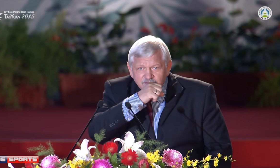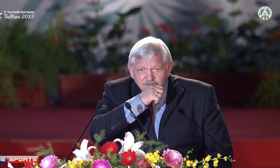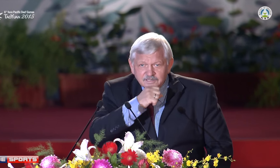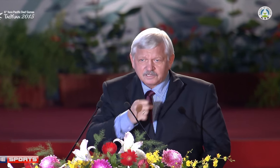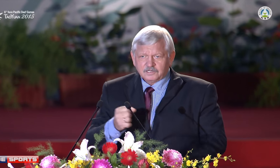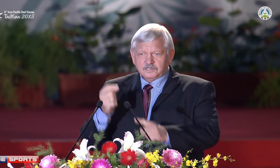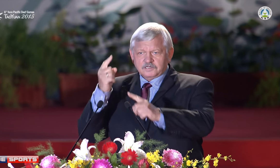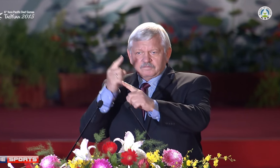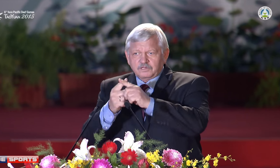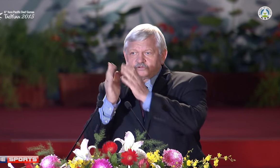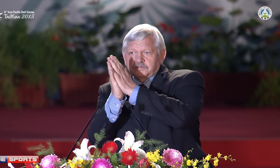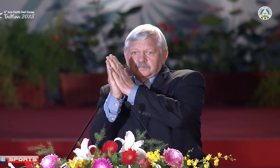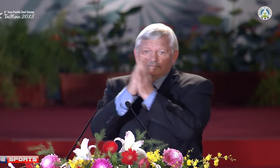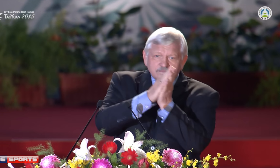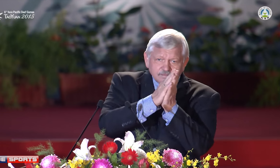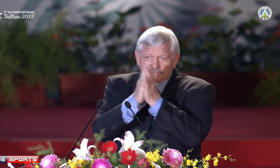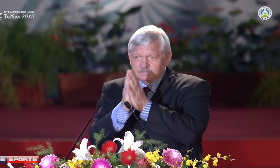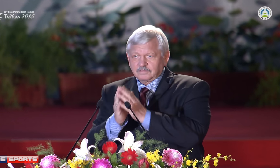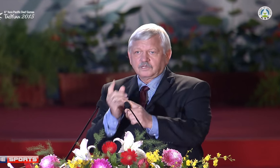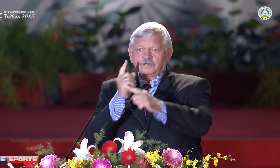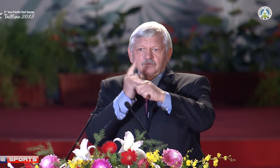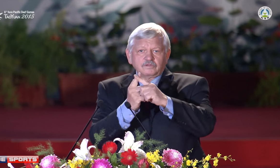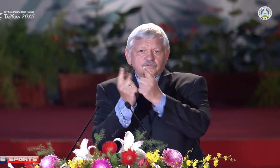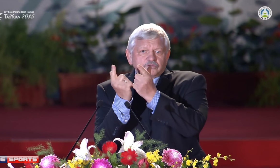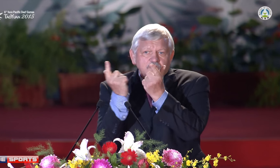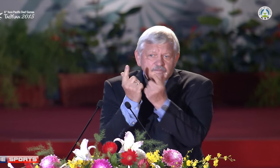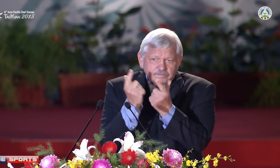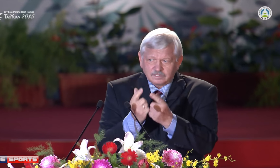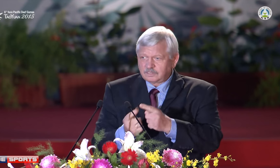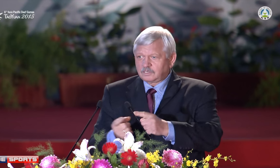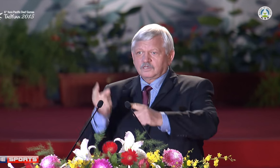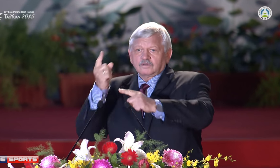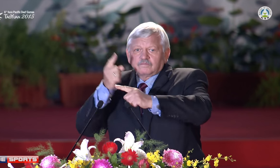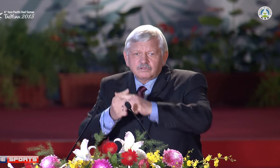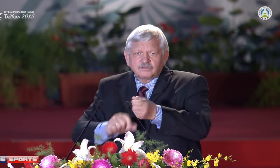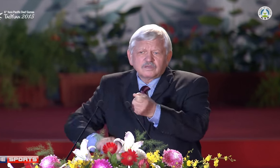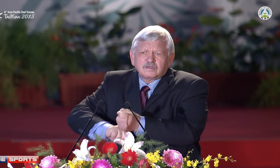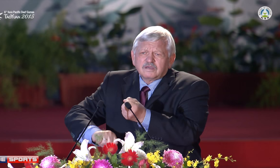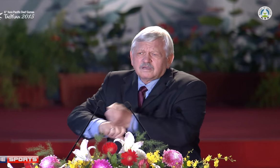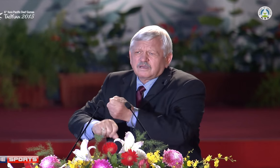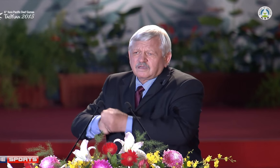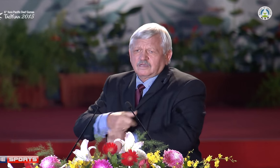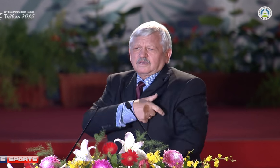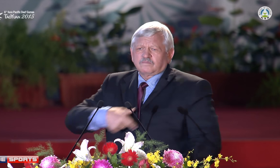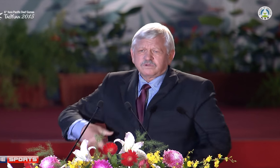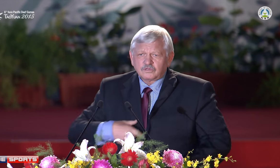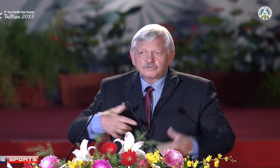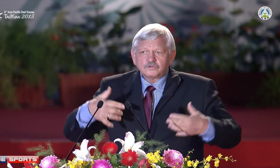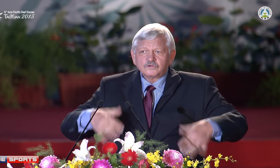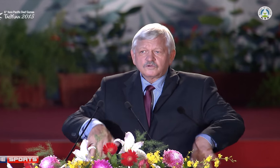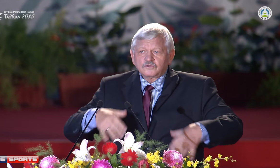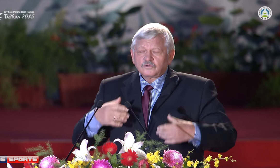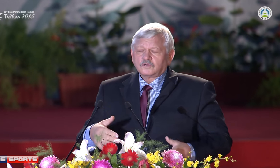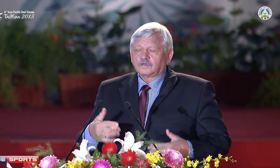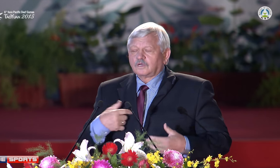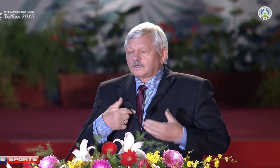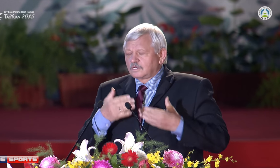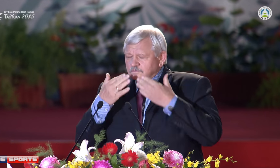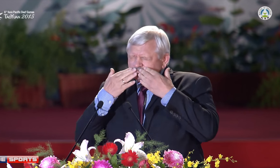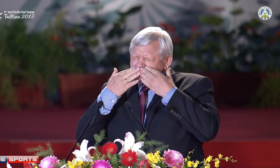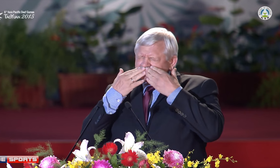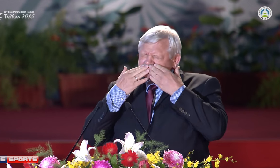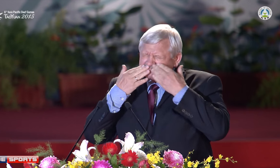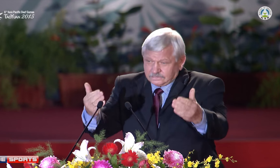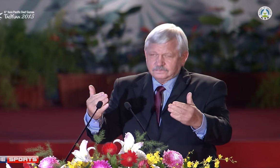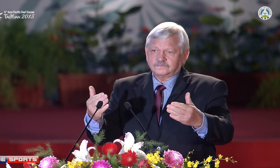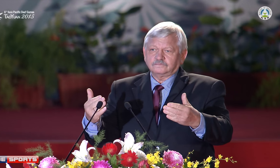努力的工作，以及我们的政府不断的给予桃园市政府不断的给予我们资源，